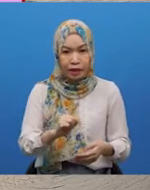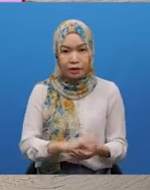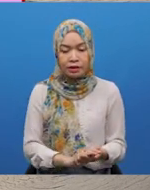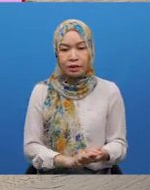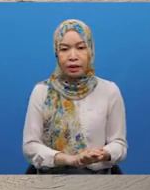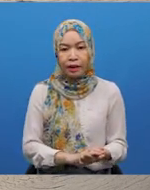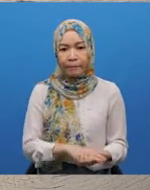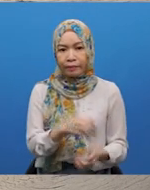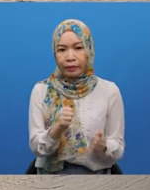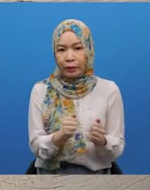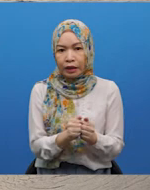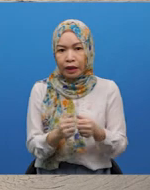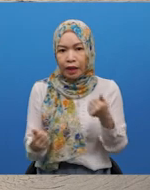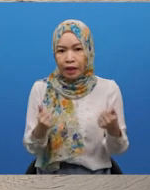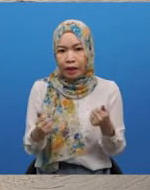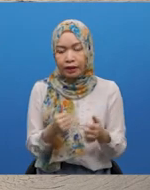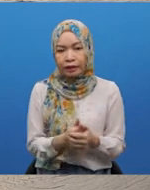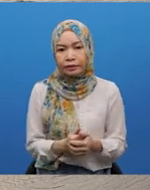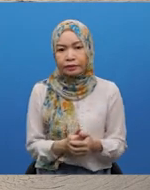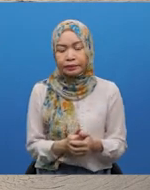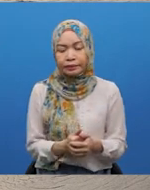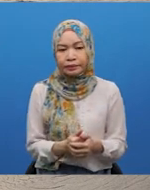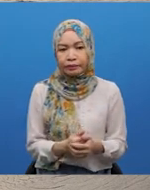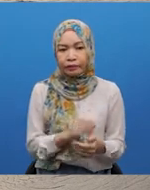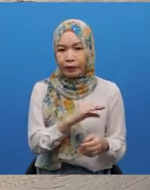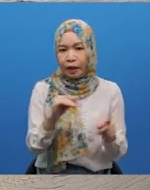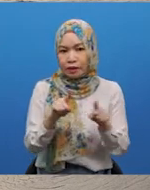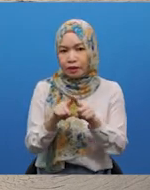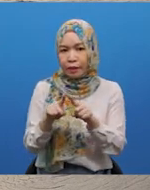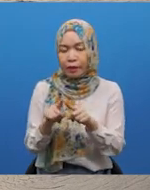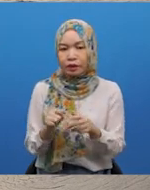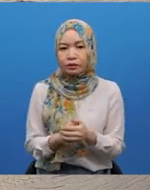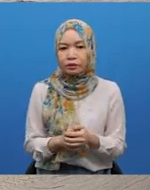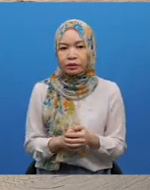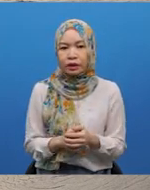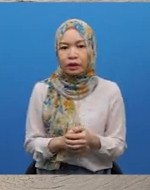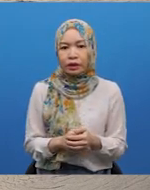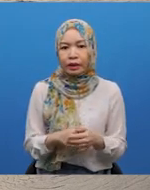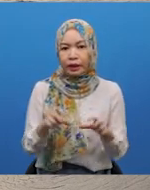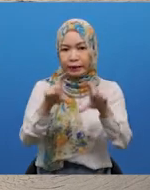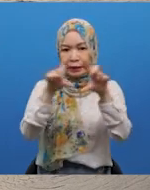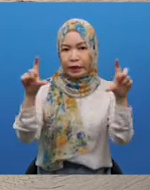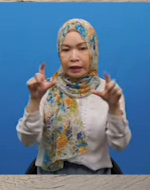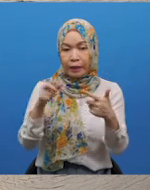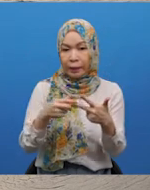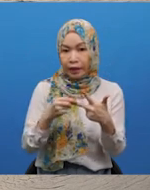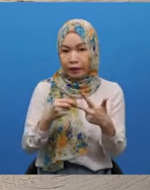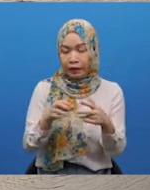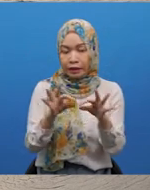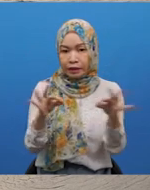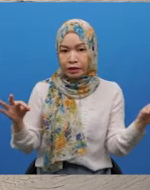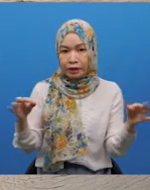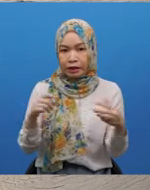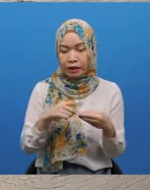saksama. Seterusnya, dalam rangkap ketiga, diceritakan pula tentang rakyat yang